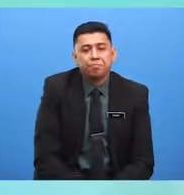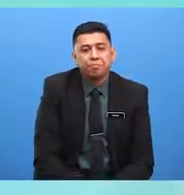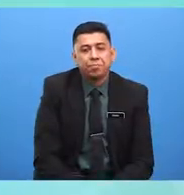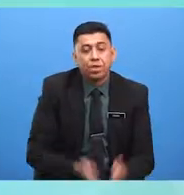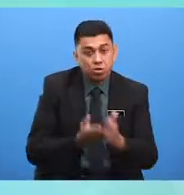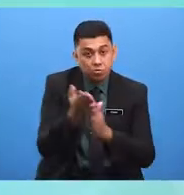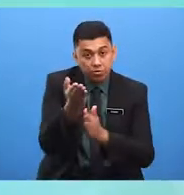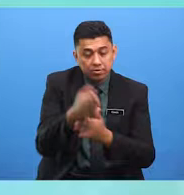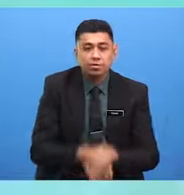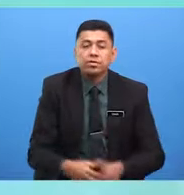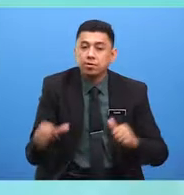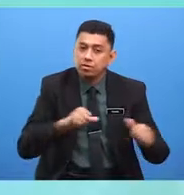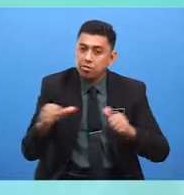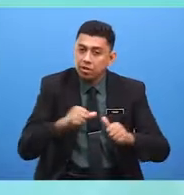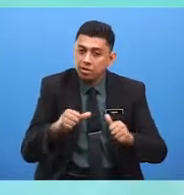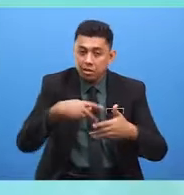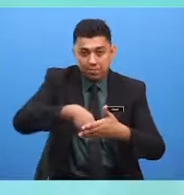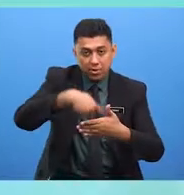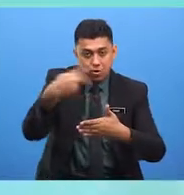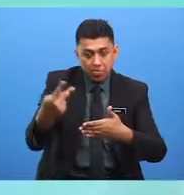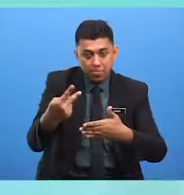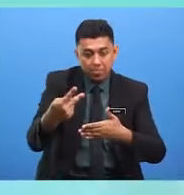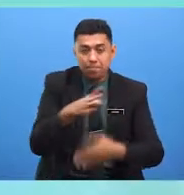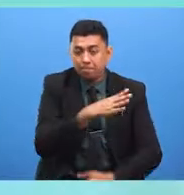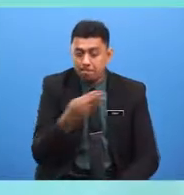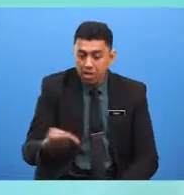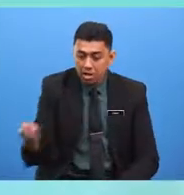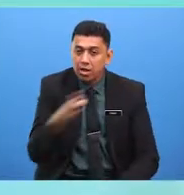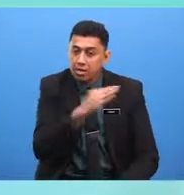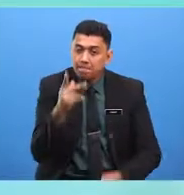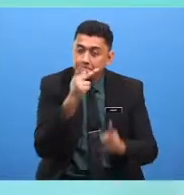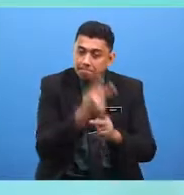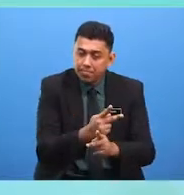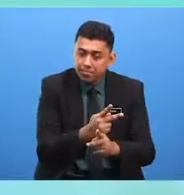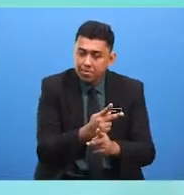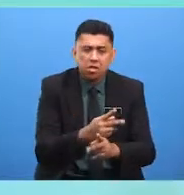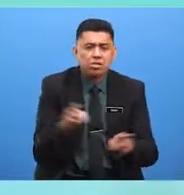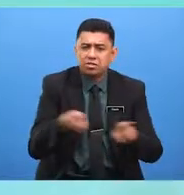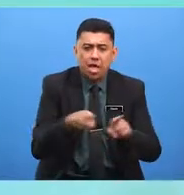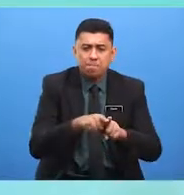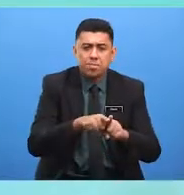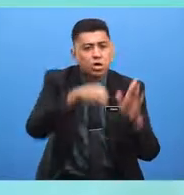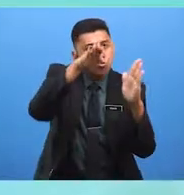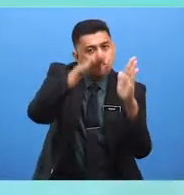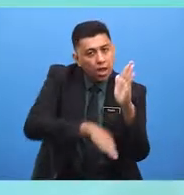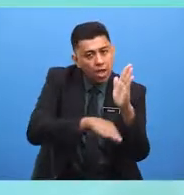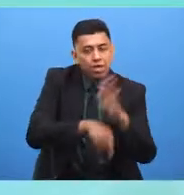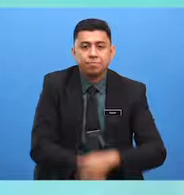seterusnya activity pengeluaran barang dan perhimak Ten akan turut juga berkurang